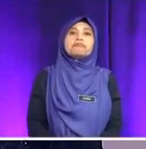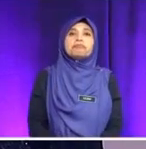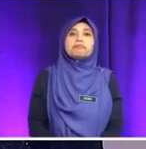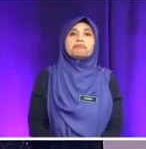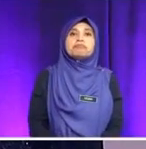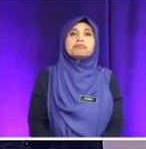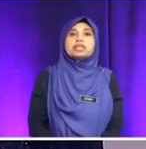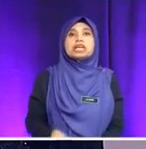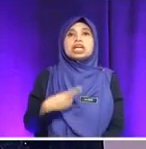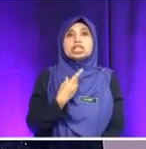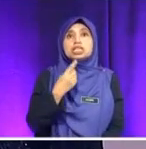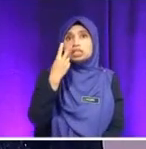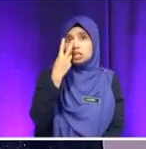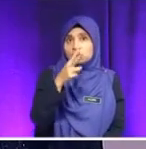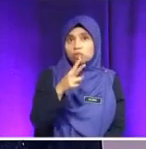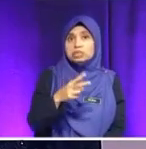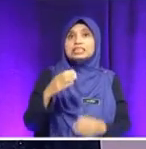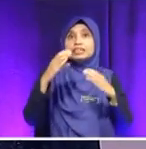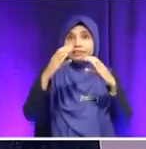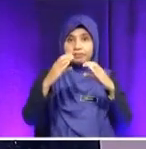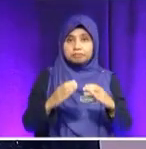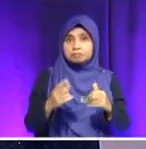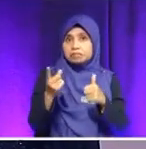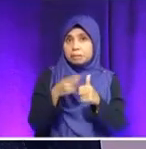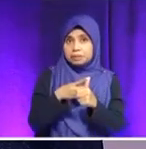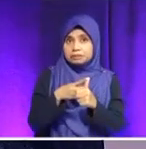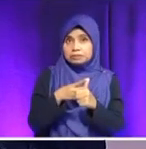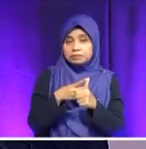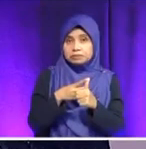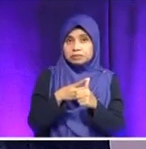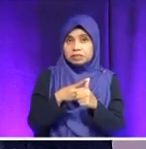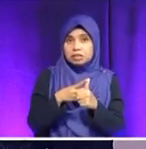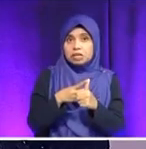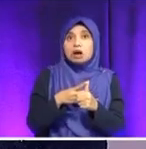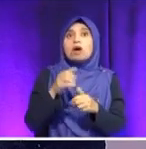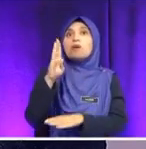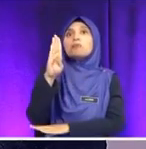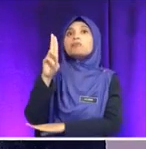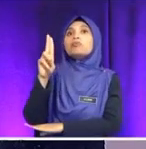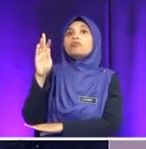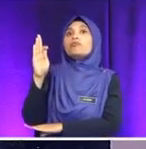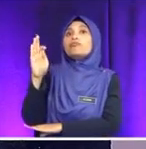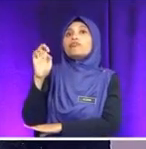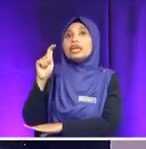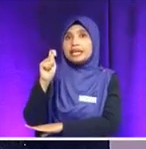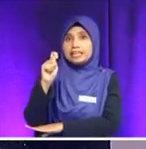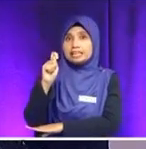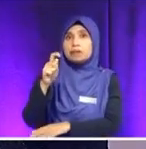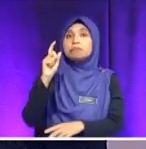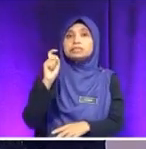Okey, kita tengok prosedur. Okey, yang pertama kita ada prosedur untuk buffet. Macam tadi saya sebut kan,